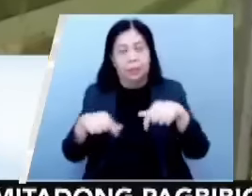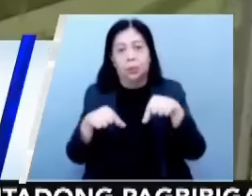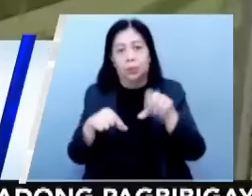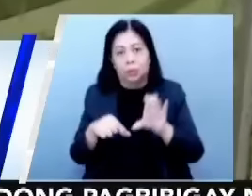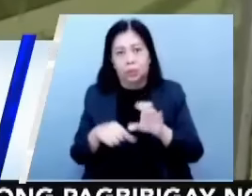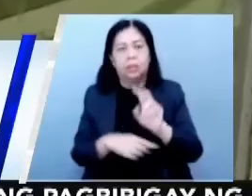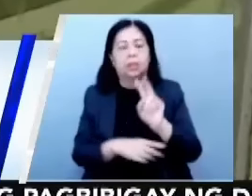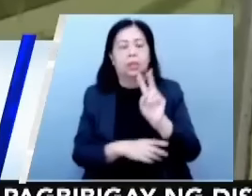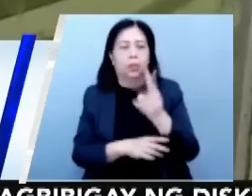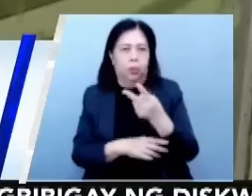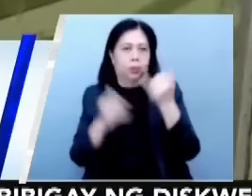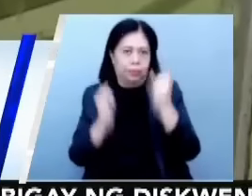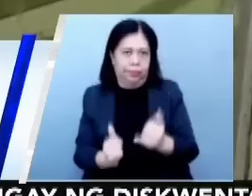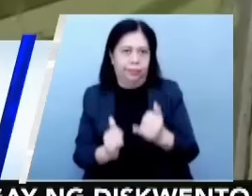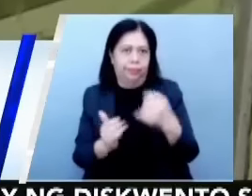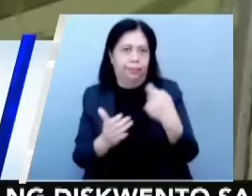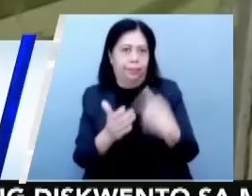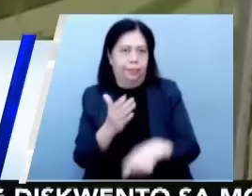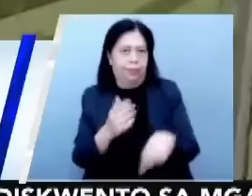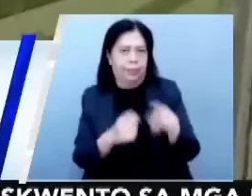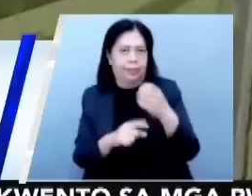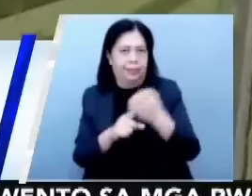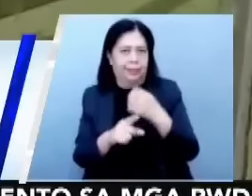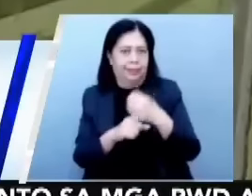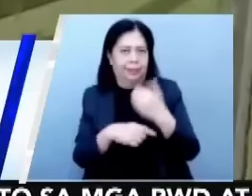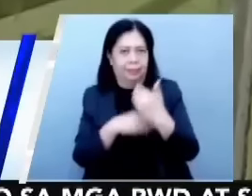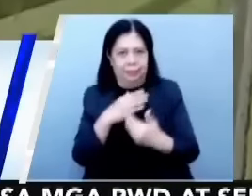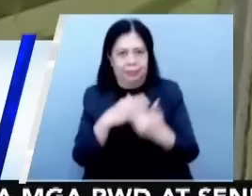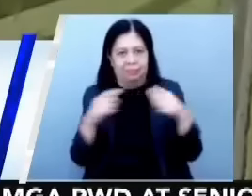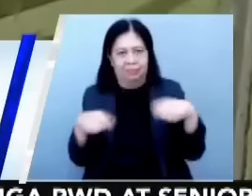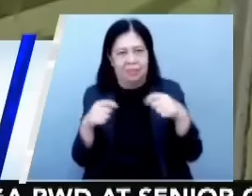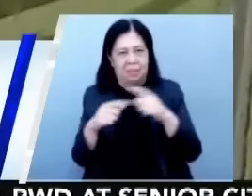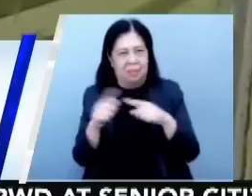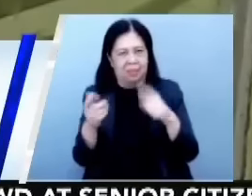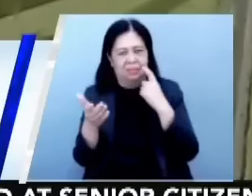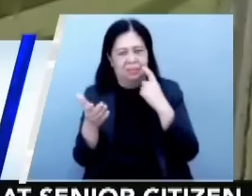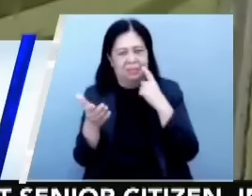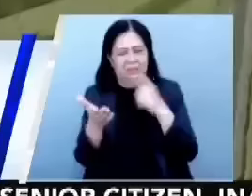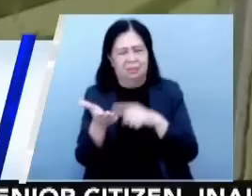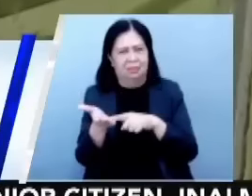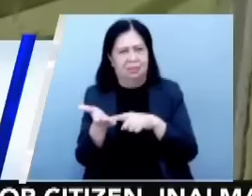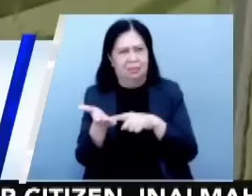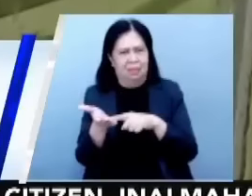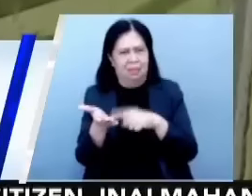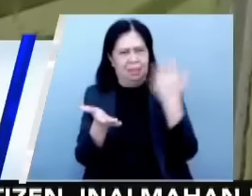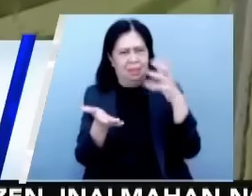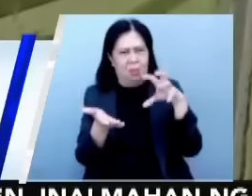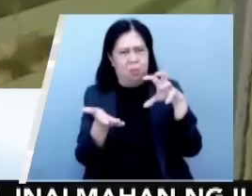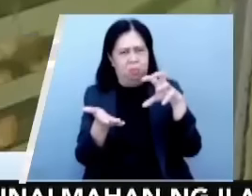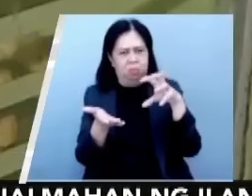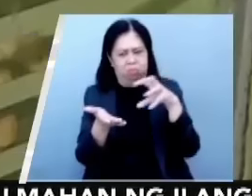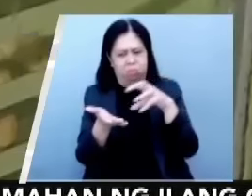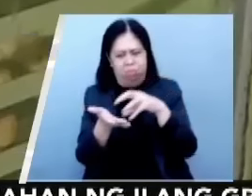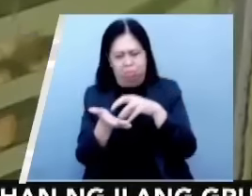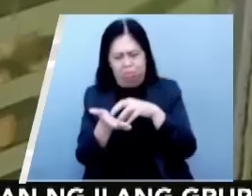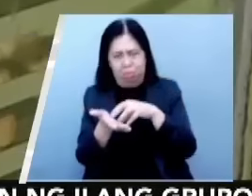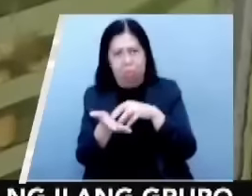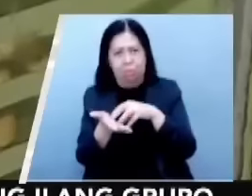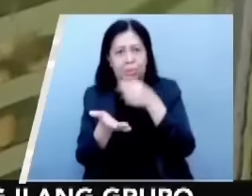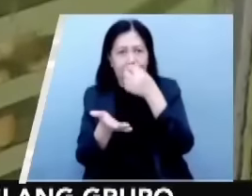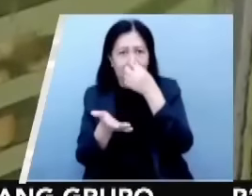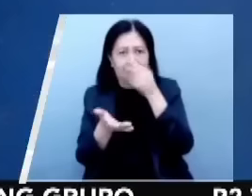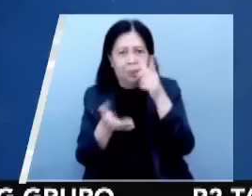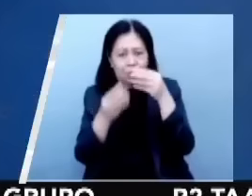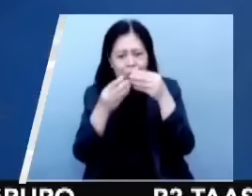ang presyo ng kada piraso ng pandesal. Yun nga lang kapansin-pansin na maliit ang size nito, sinliit lang ng itlog kagaya